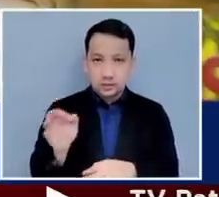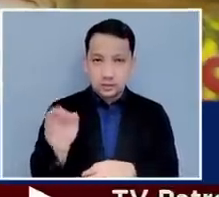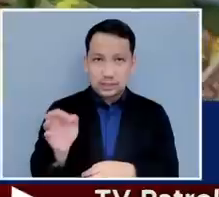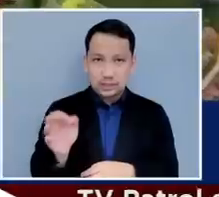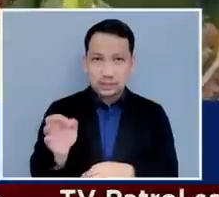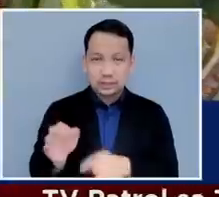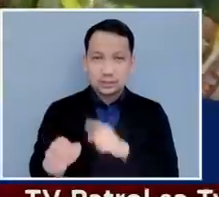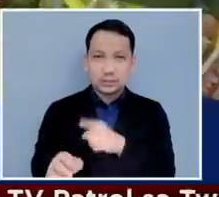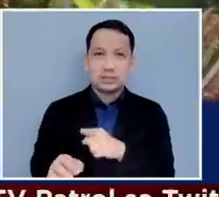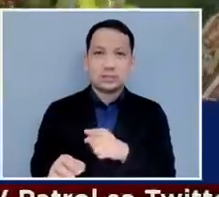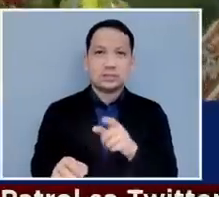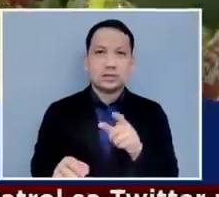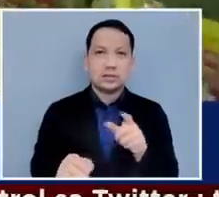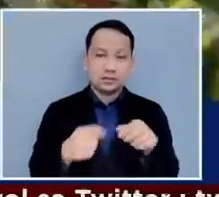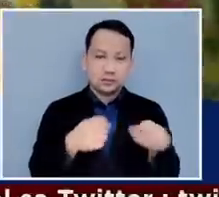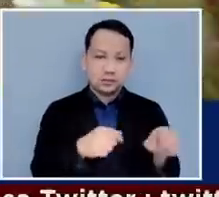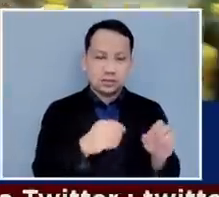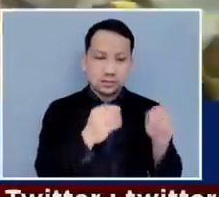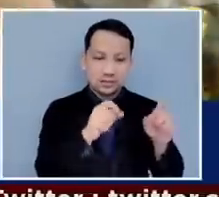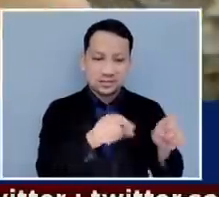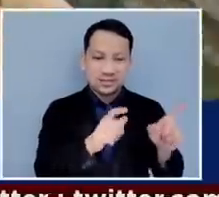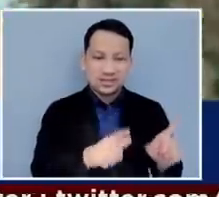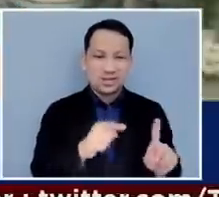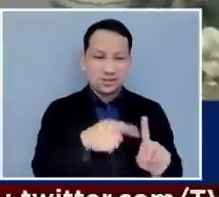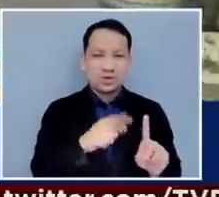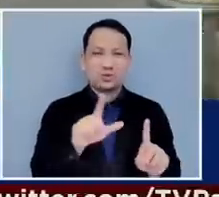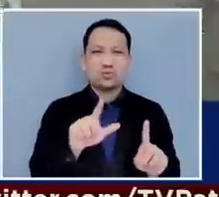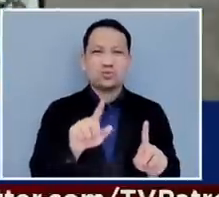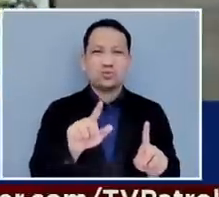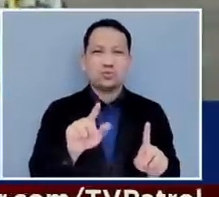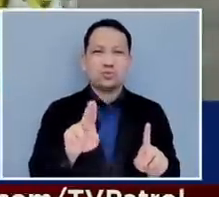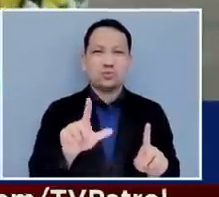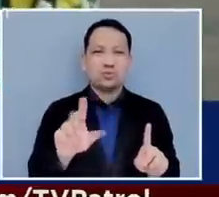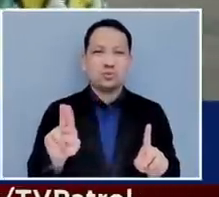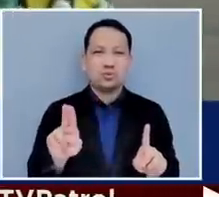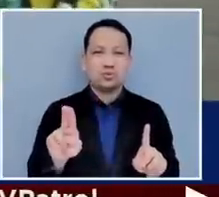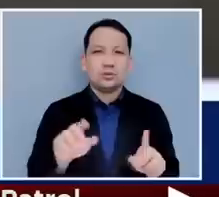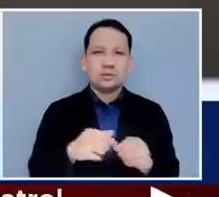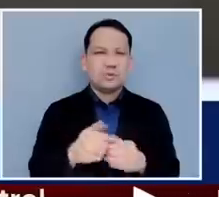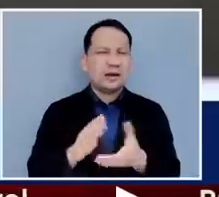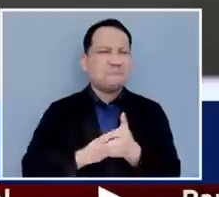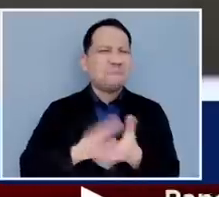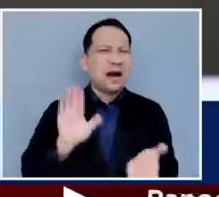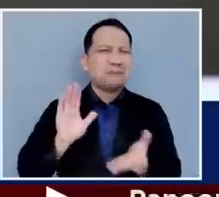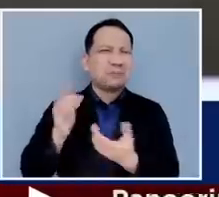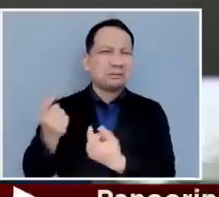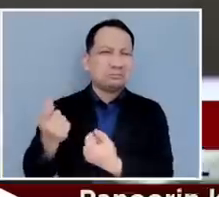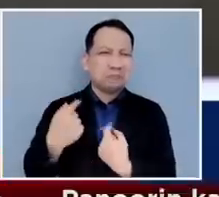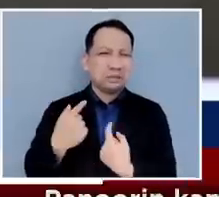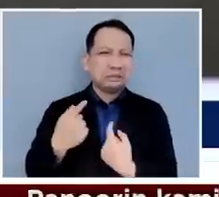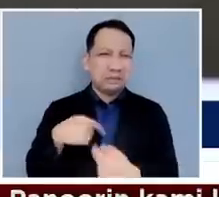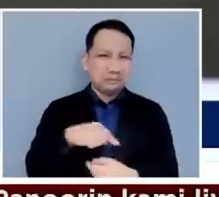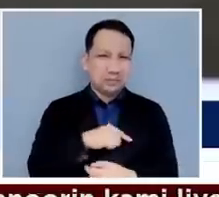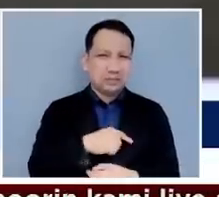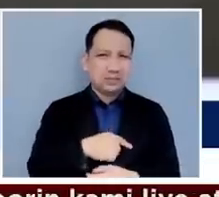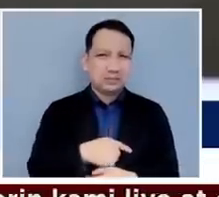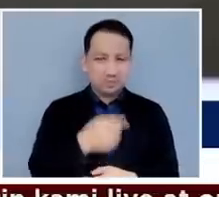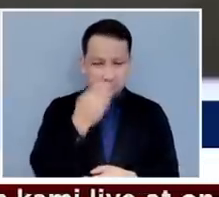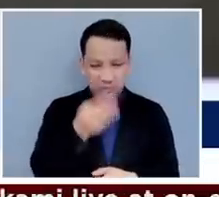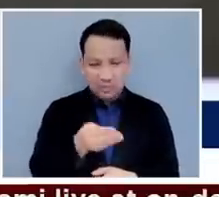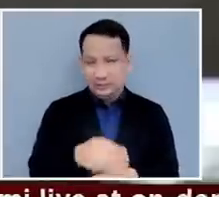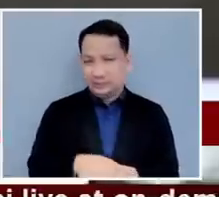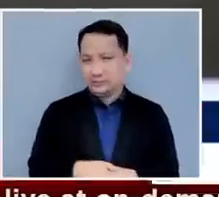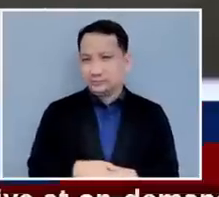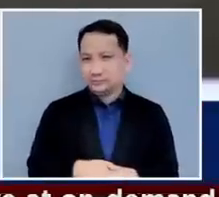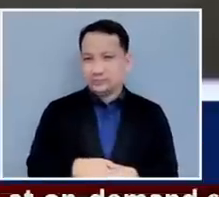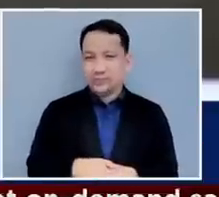Aling Lulu. Kwento niya, mataas pa rin ang benta sa kanila ng mga supplier. Konti lang naman ang tubo dyan. Pagod mo